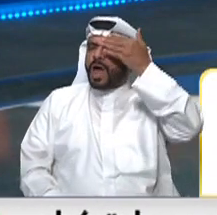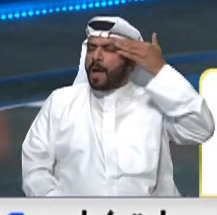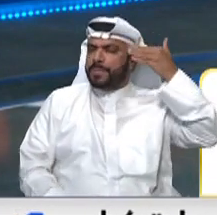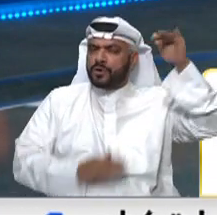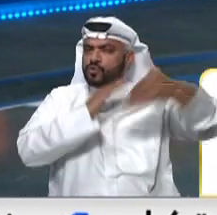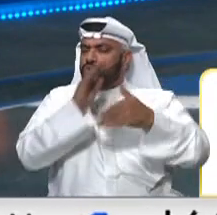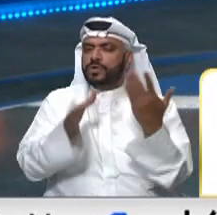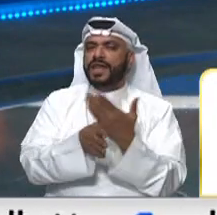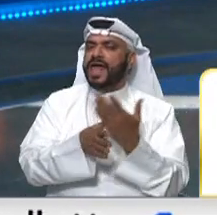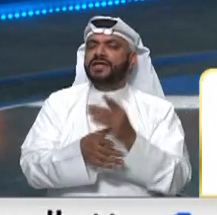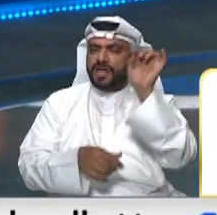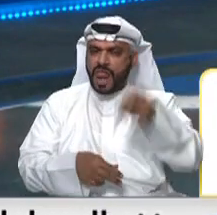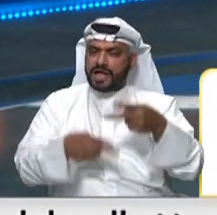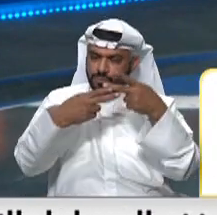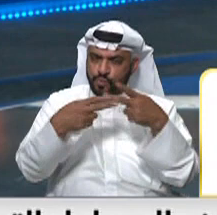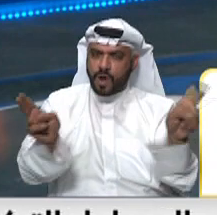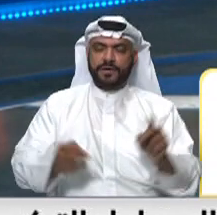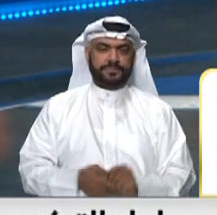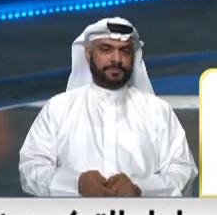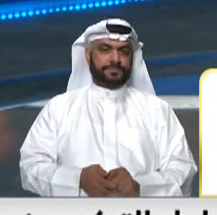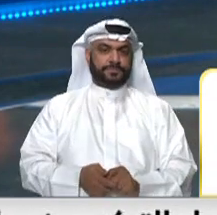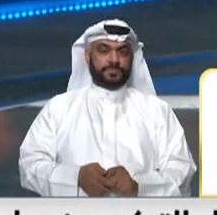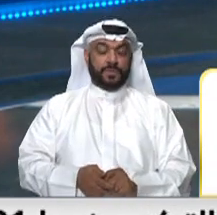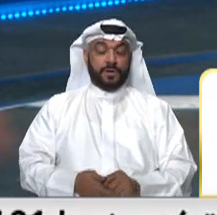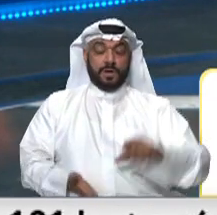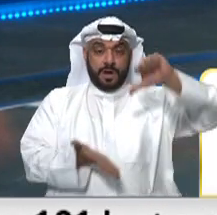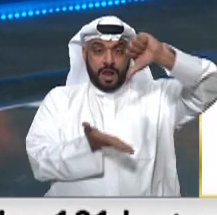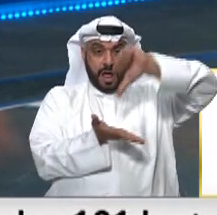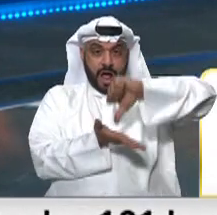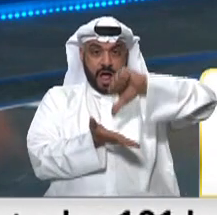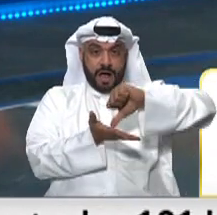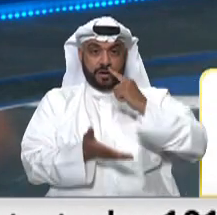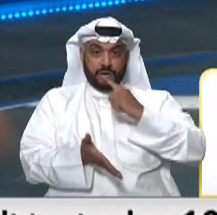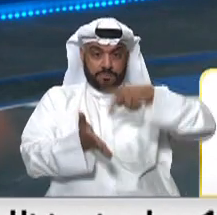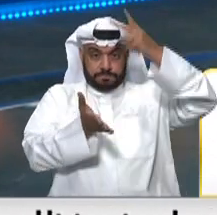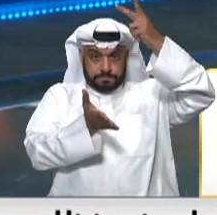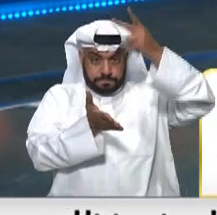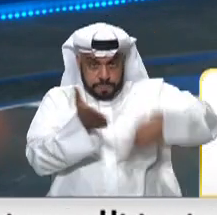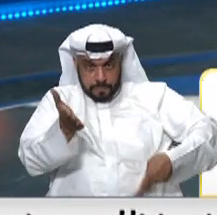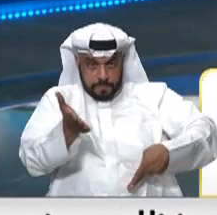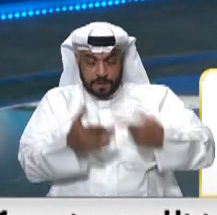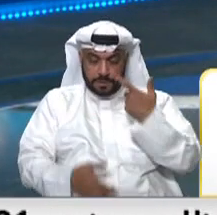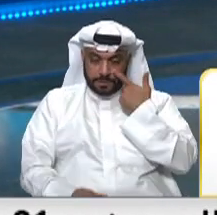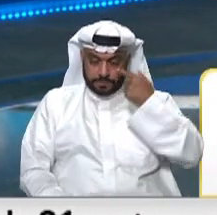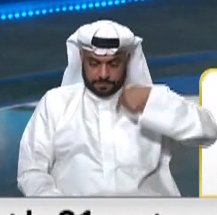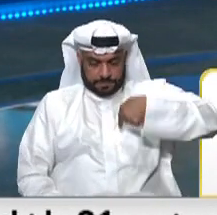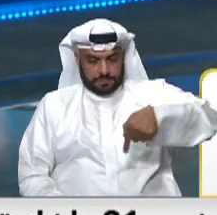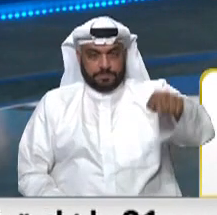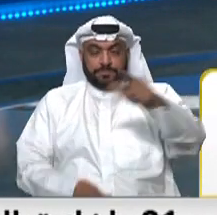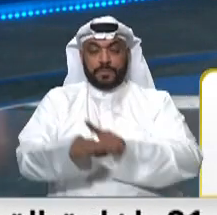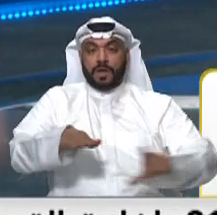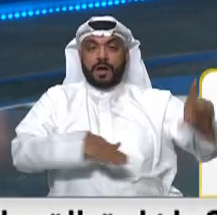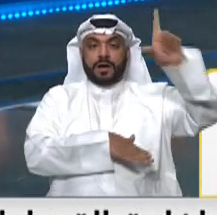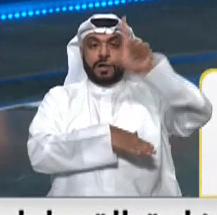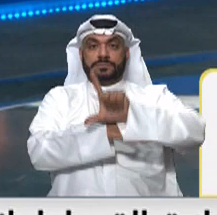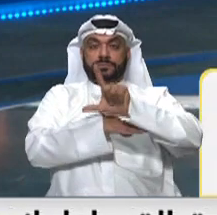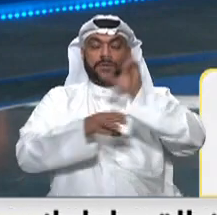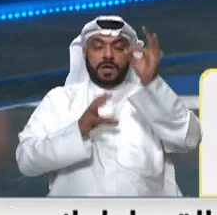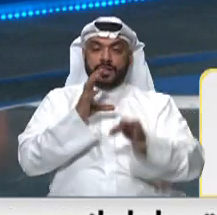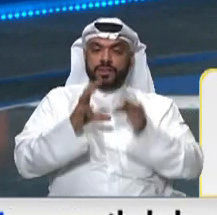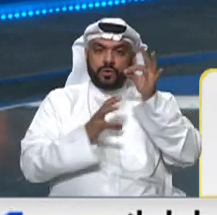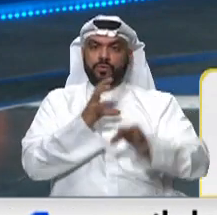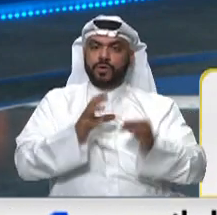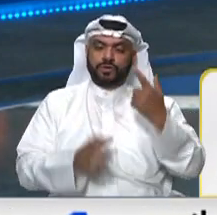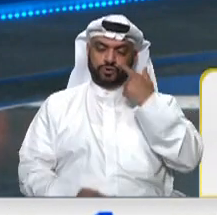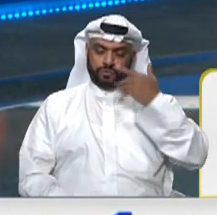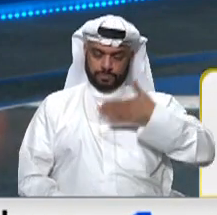مشروع القرار توعدت ايران بالرد اذا اعتمده مجلس محافظي الوكاله الدوليه للطاقه الذريه التابعه